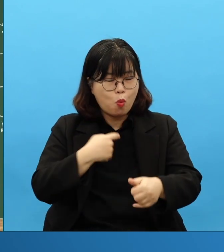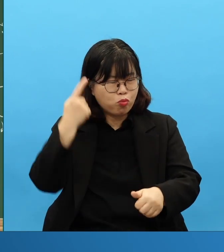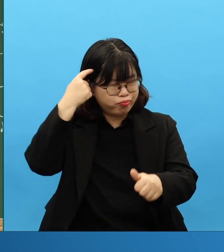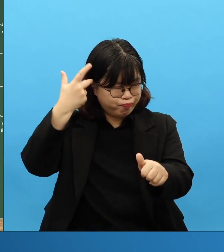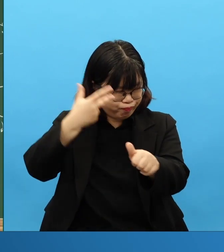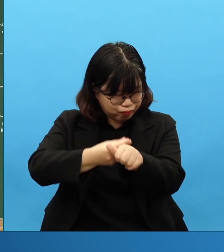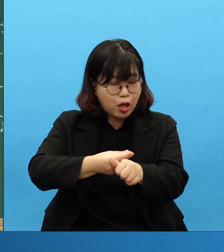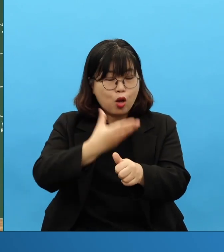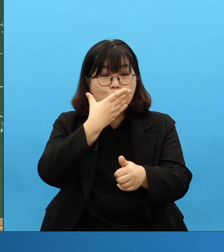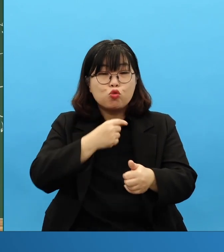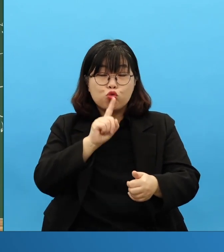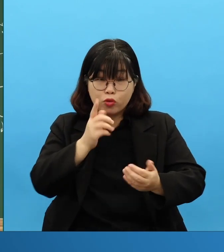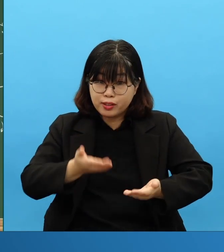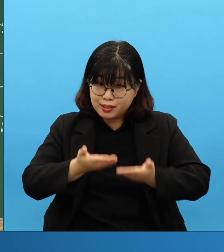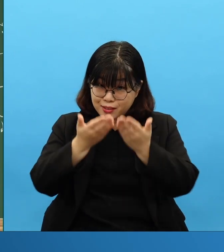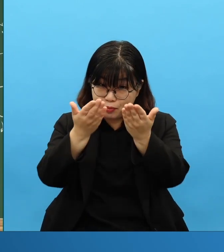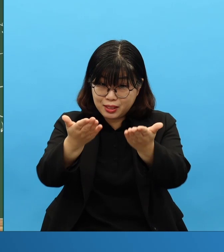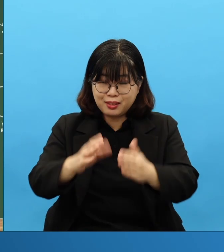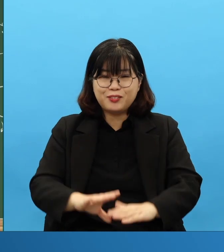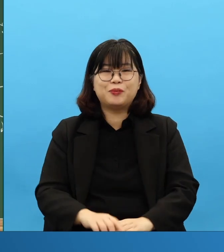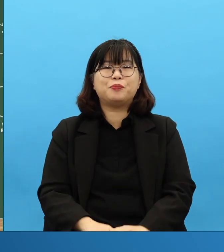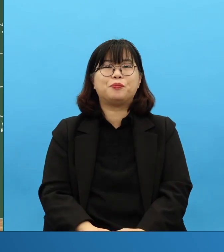이름으로 축복합니다.